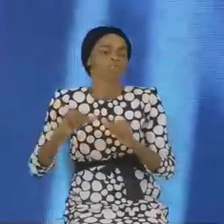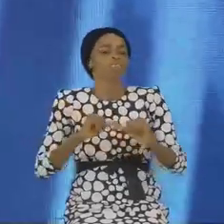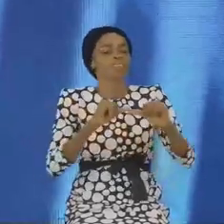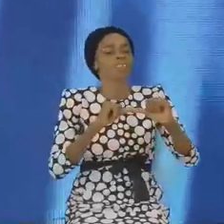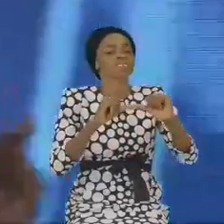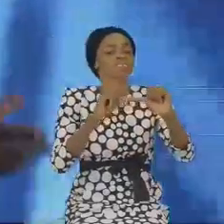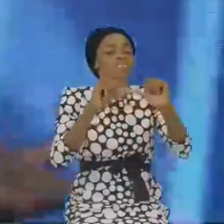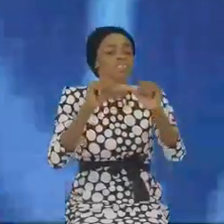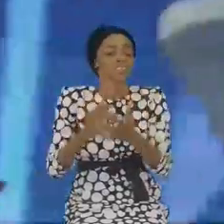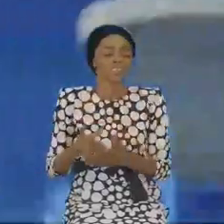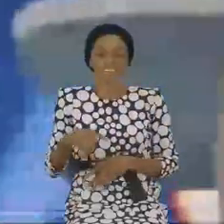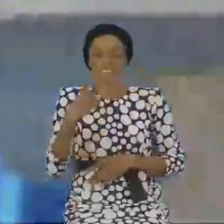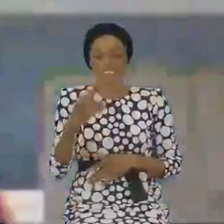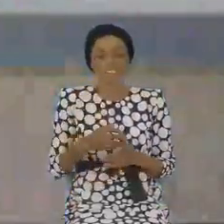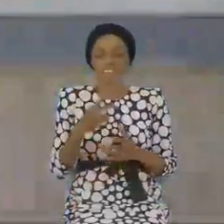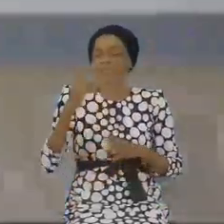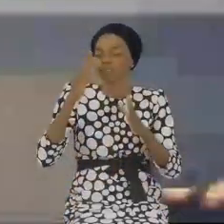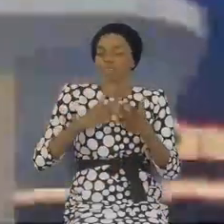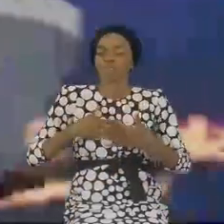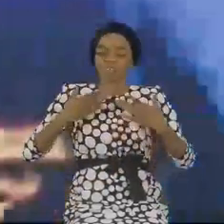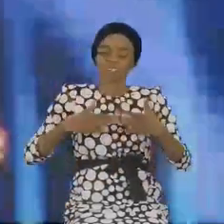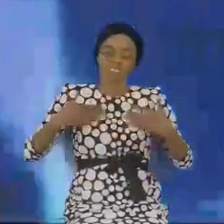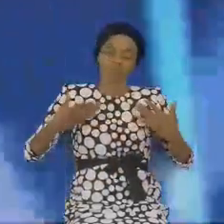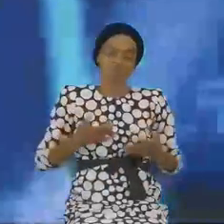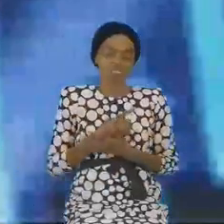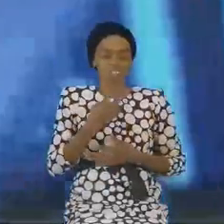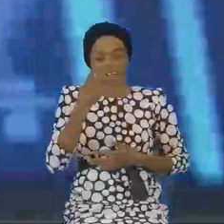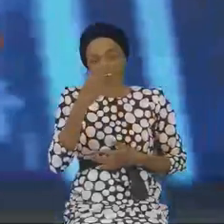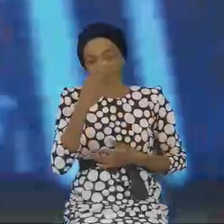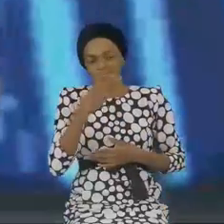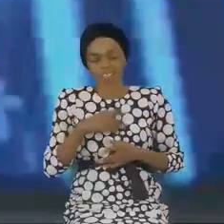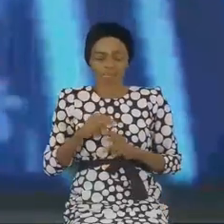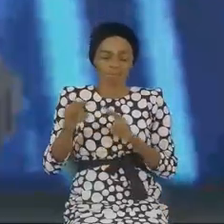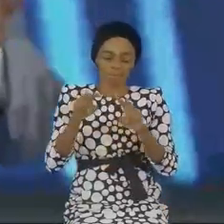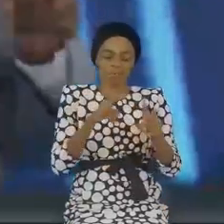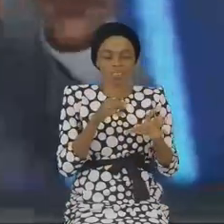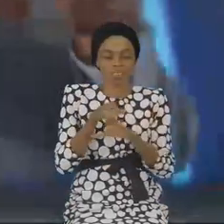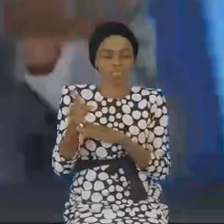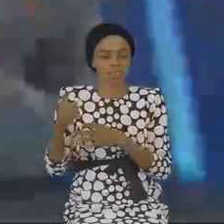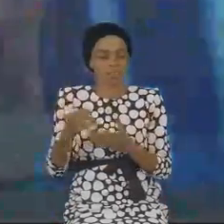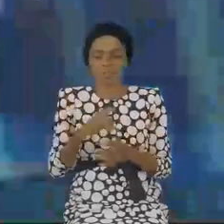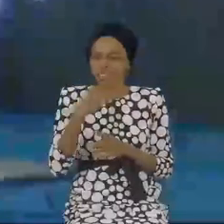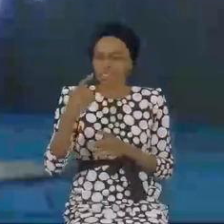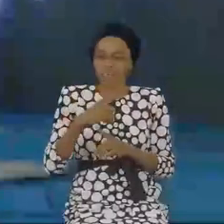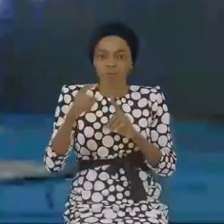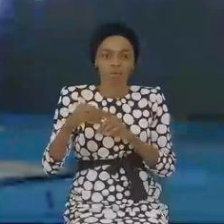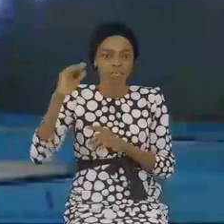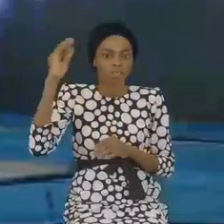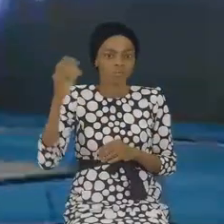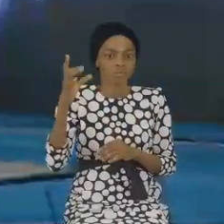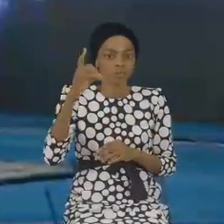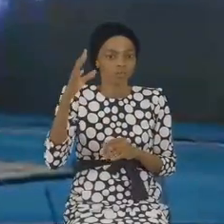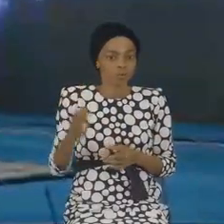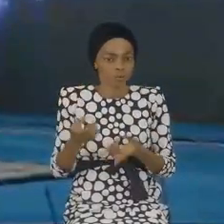à se cajoler, à se tromper et à se tromper. En tout cas, la grâce de Dieu vient dans nos vies.